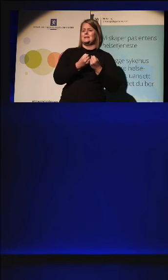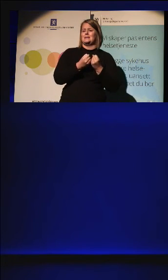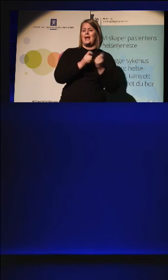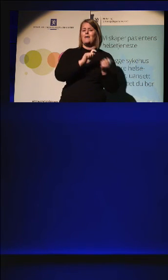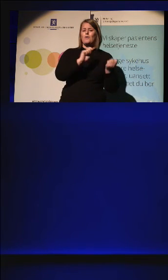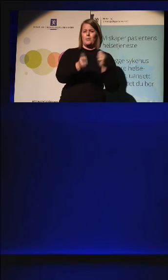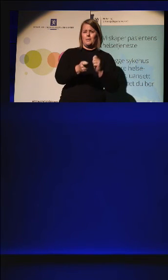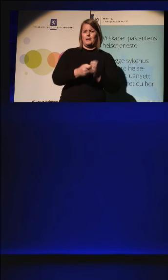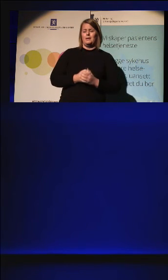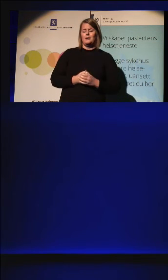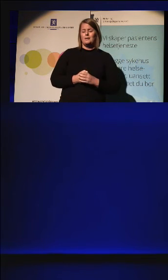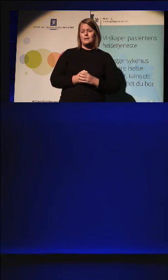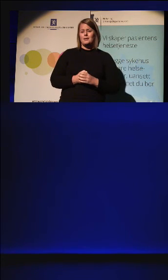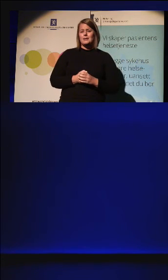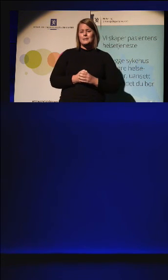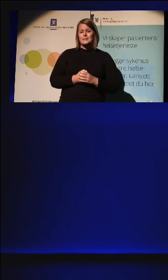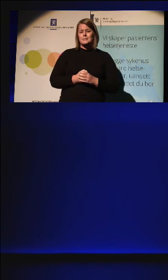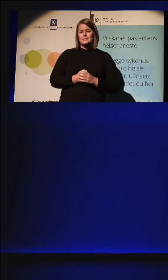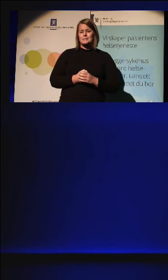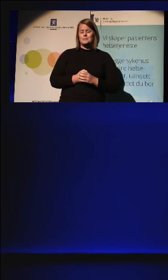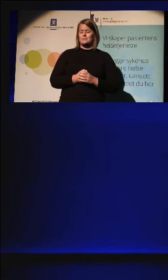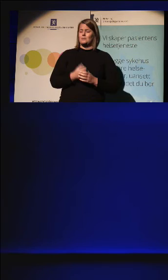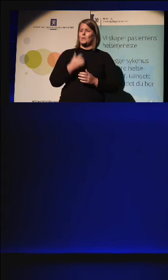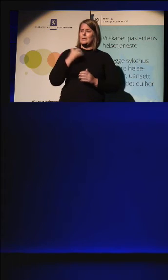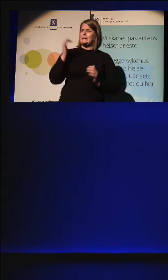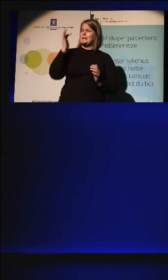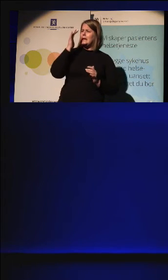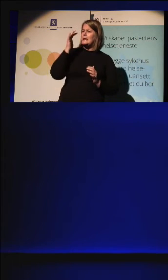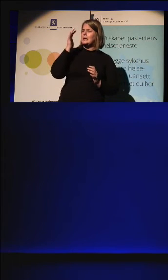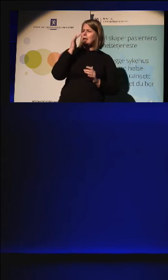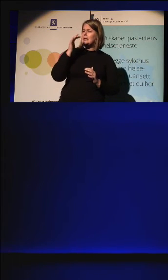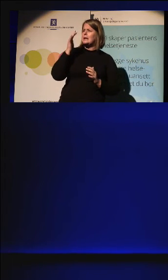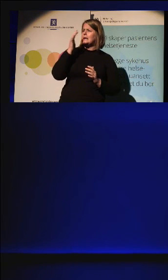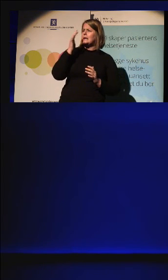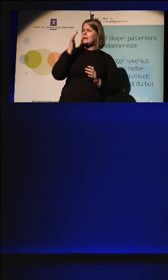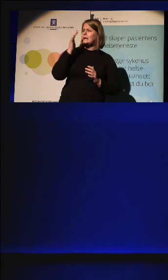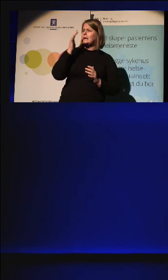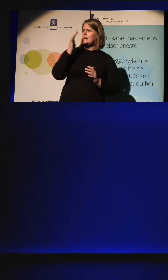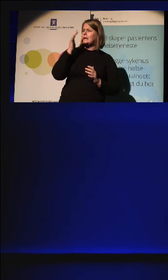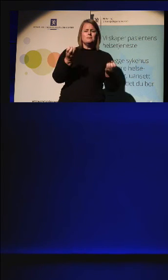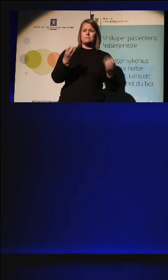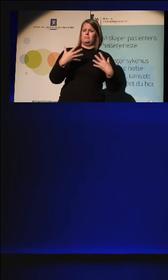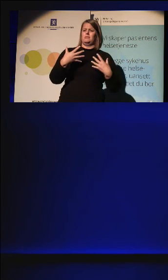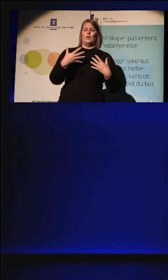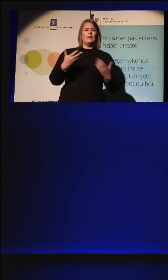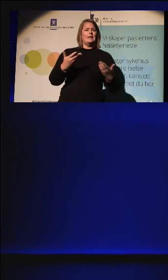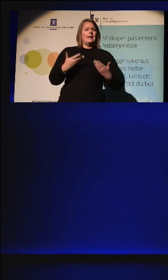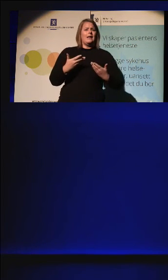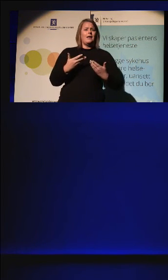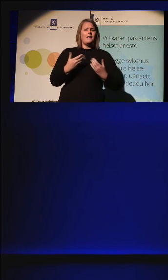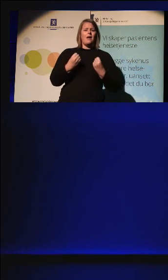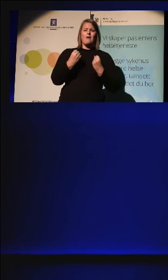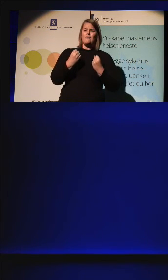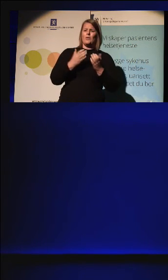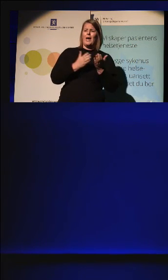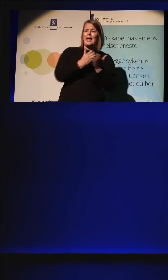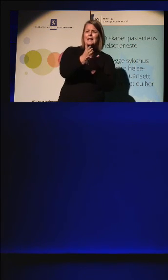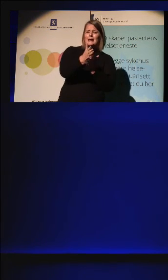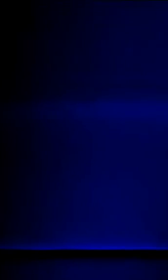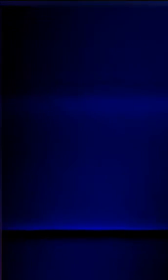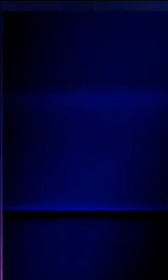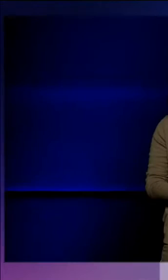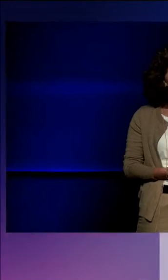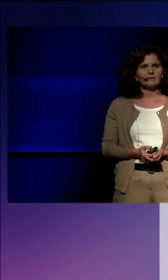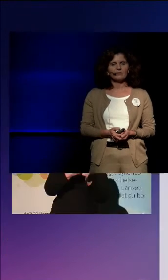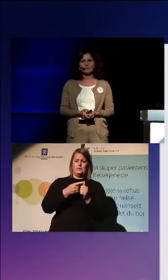Og det har fått meg til å tenke litt på hva er det som gir kraft og retning. For å ha kraft og retning så